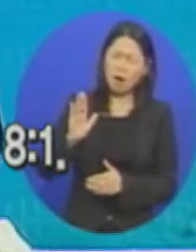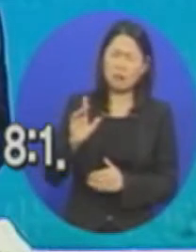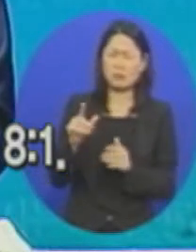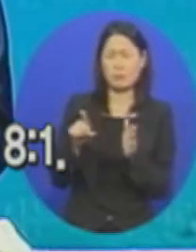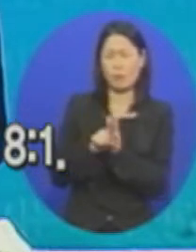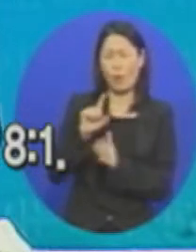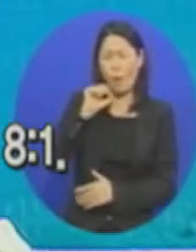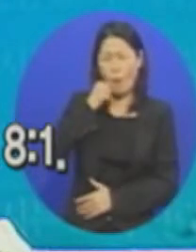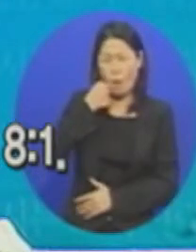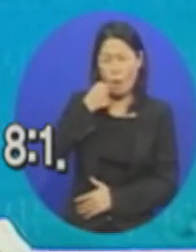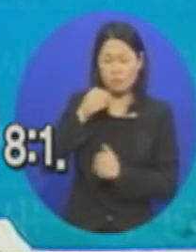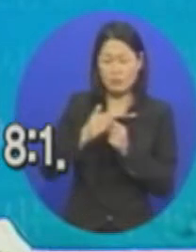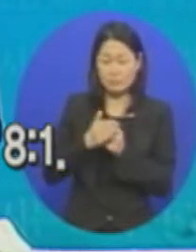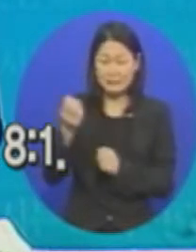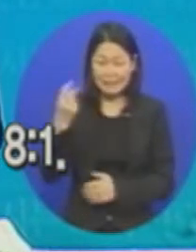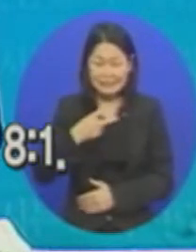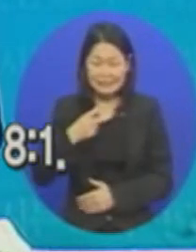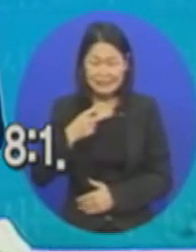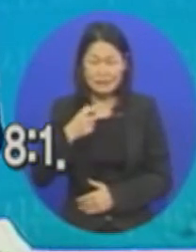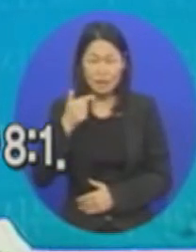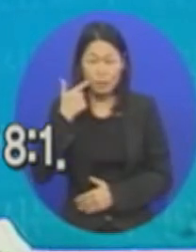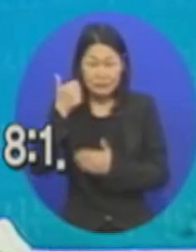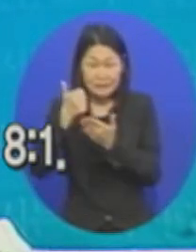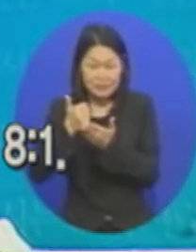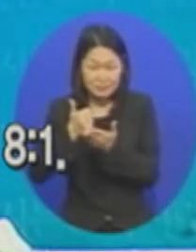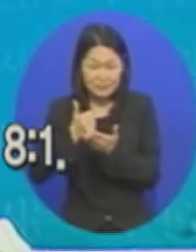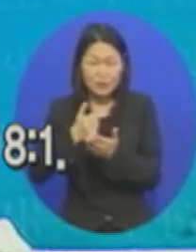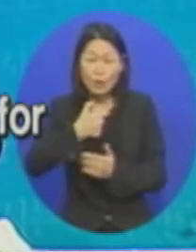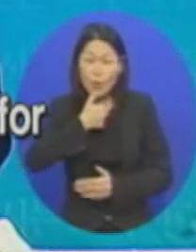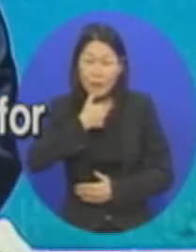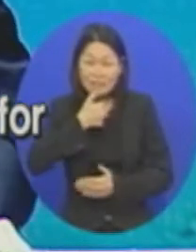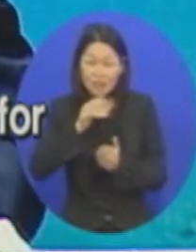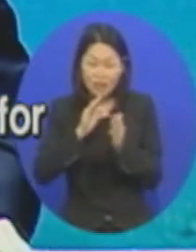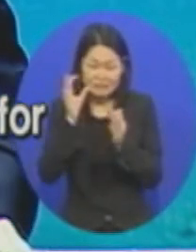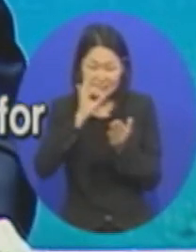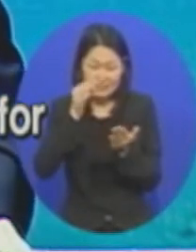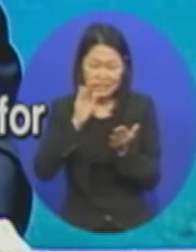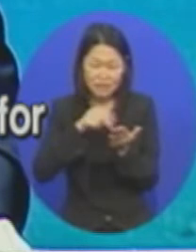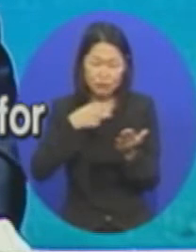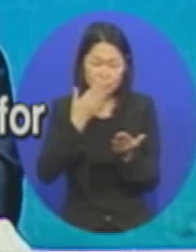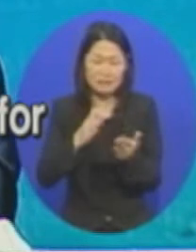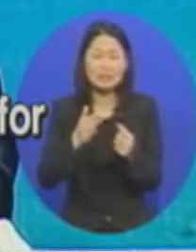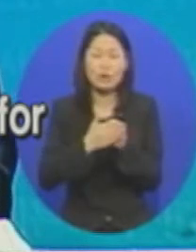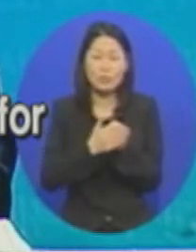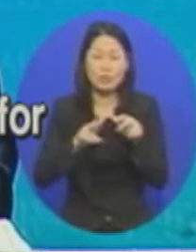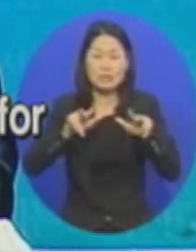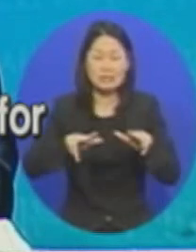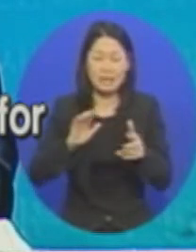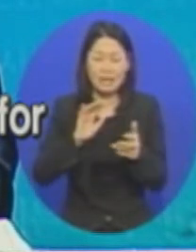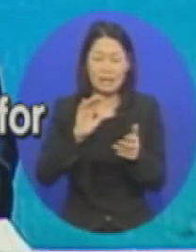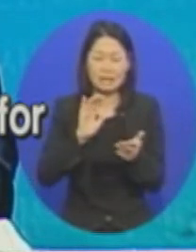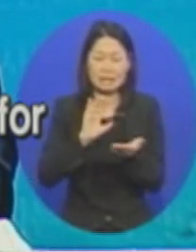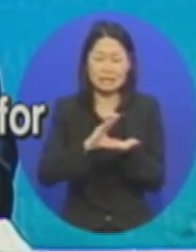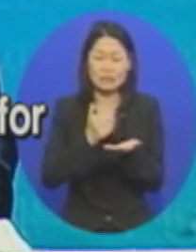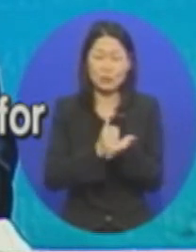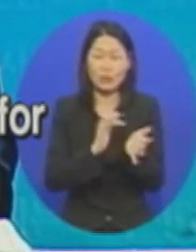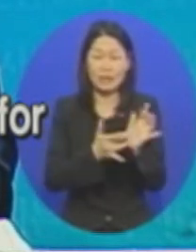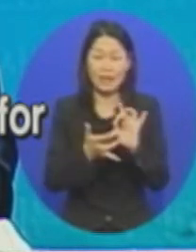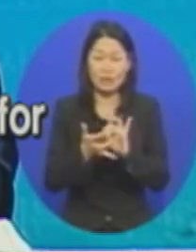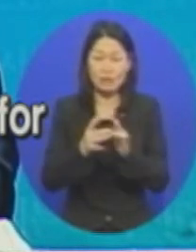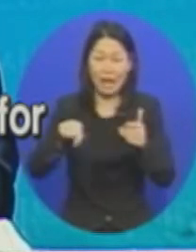로마서 8장 1절을 찾아서 읽어 주었어요 그러므로 이제 그리스도 예수 안에 있는 자에게는